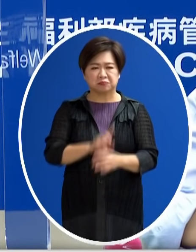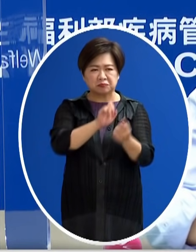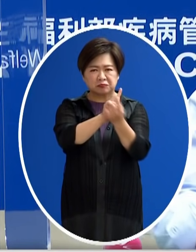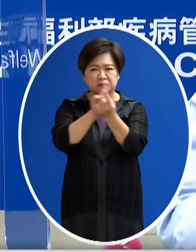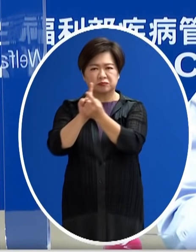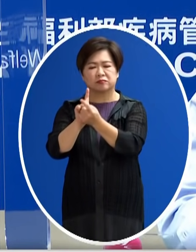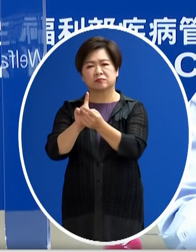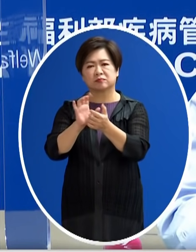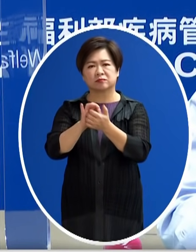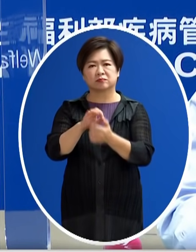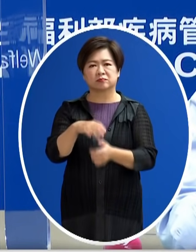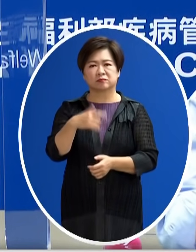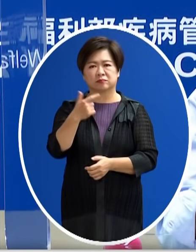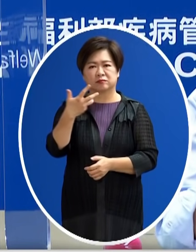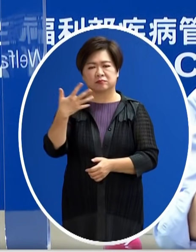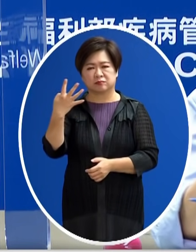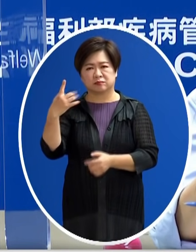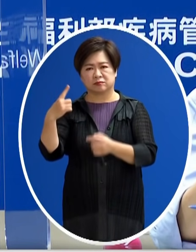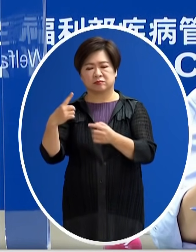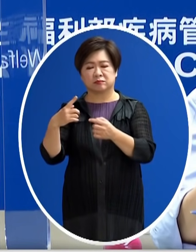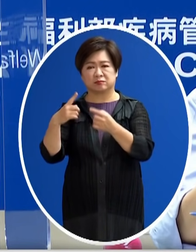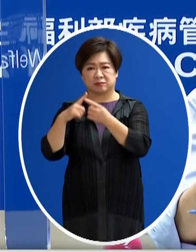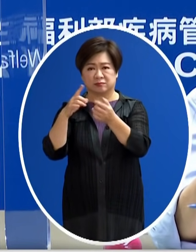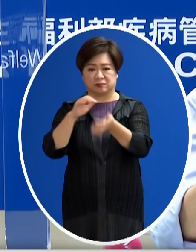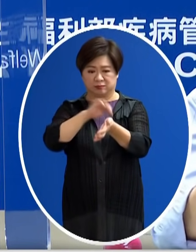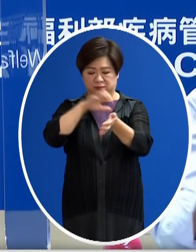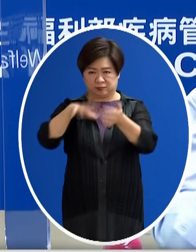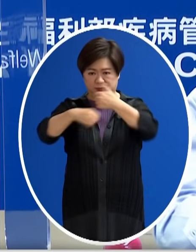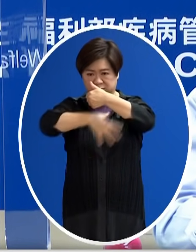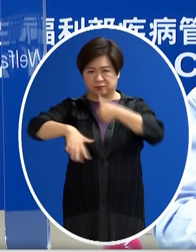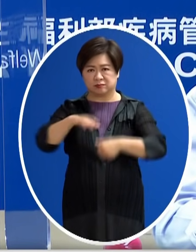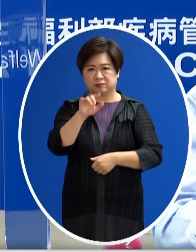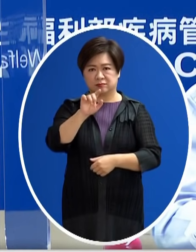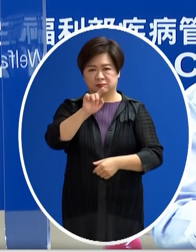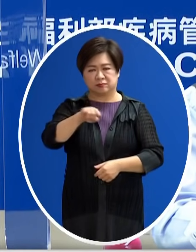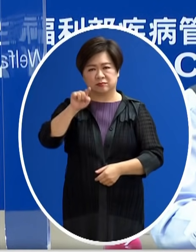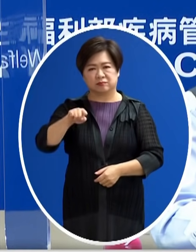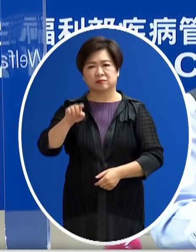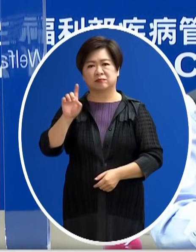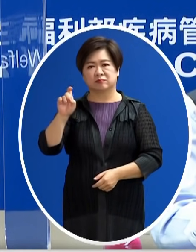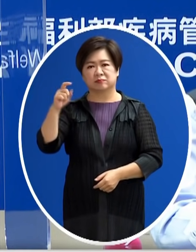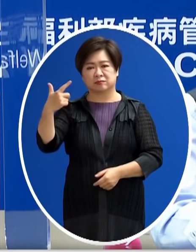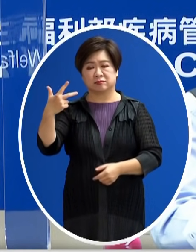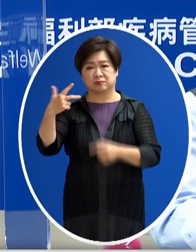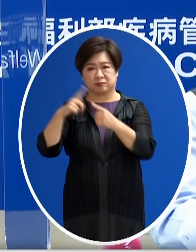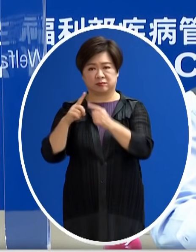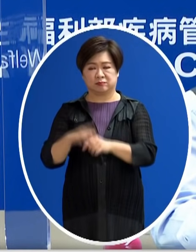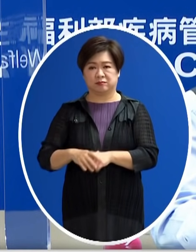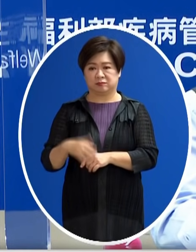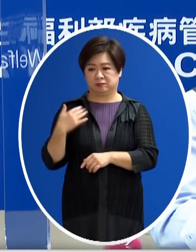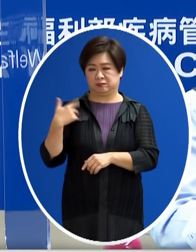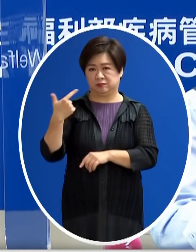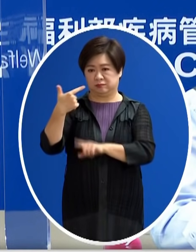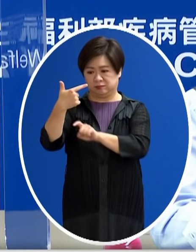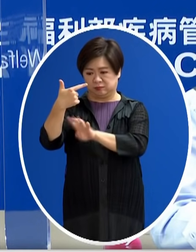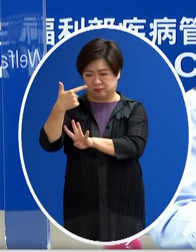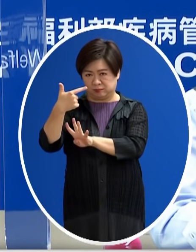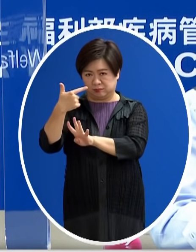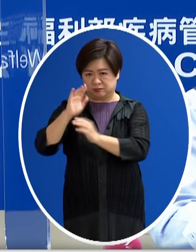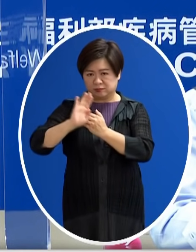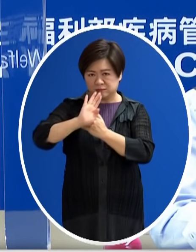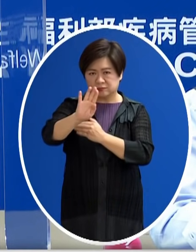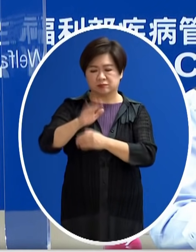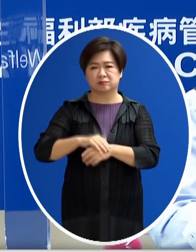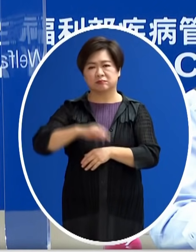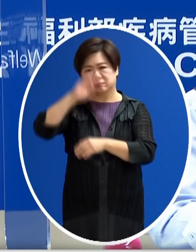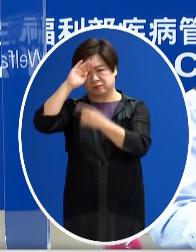者684人哈，那医院全员啊1017人次哈，6月14号之后的病患